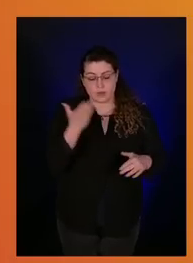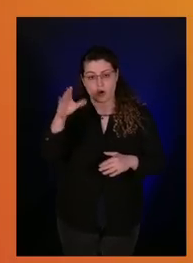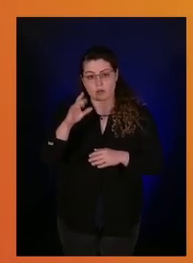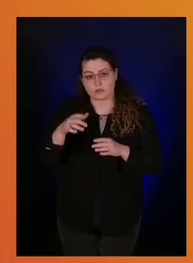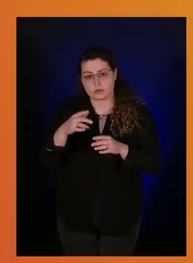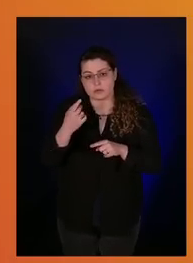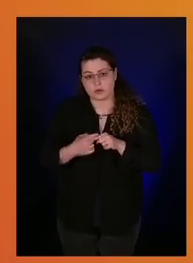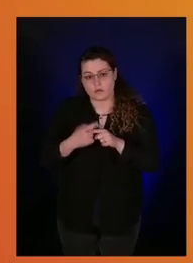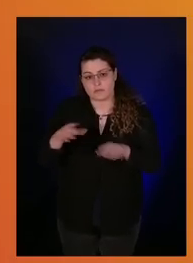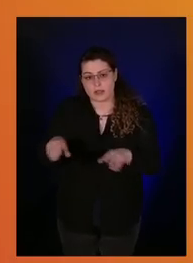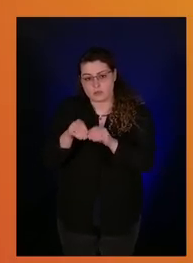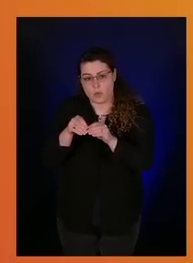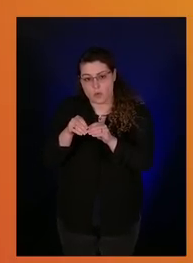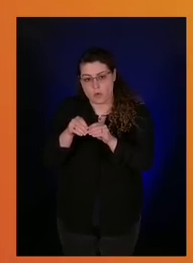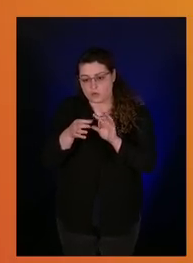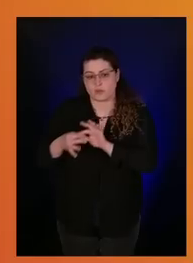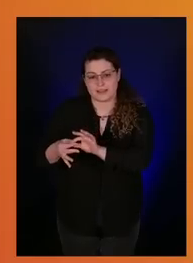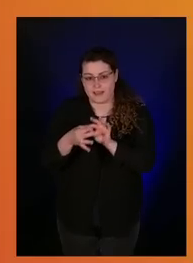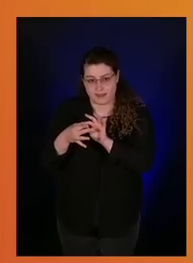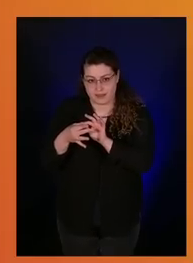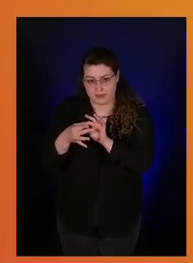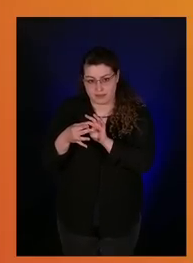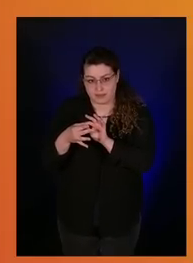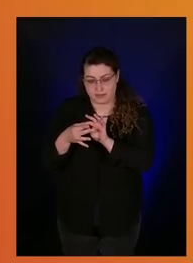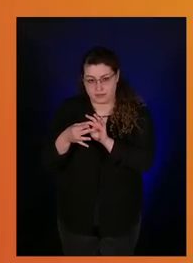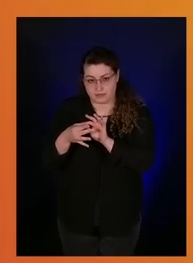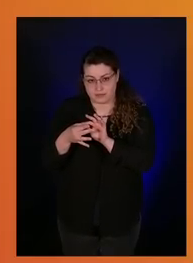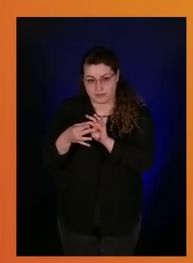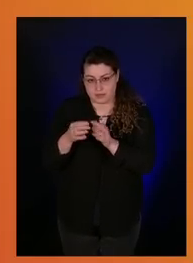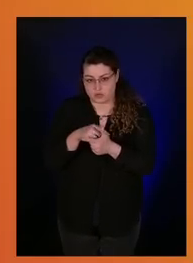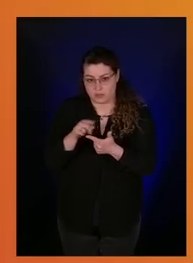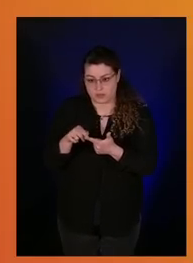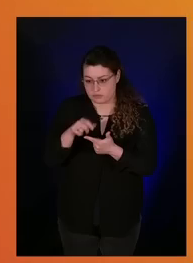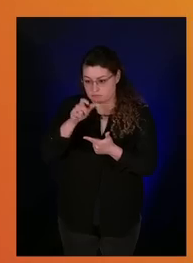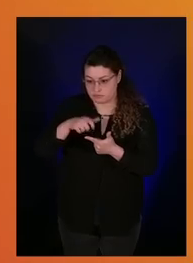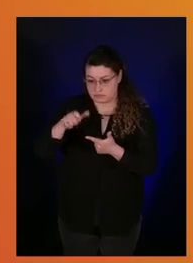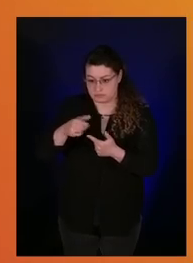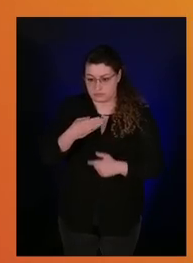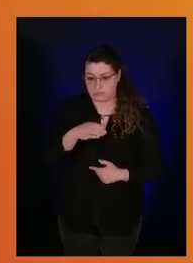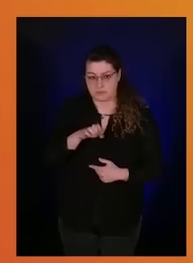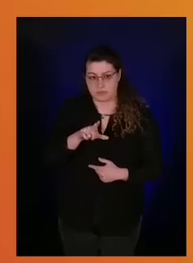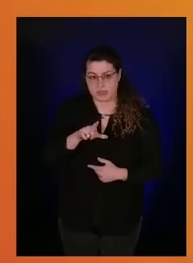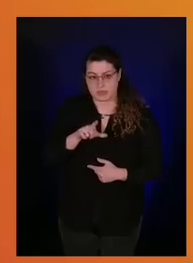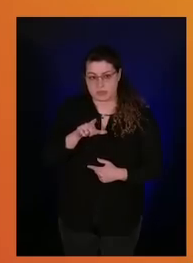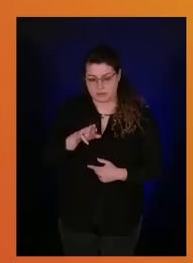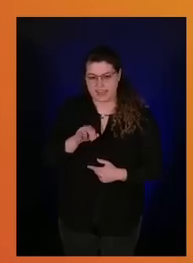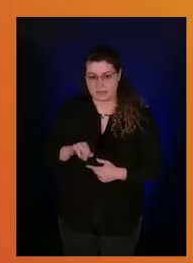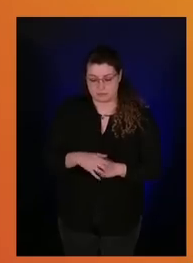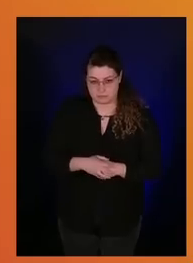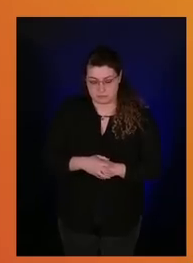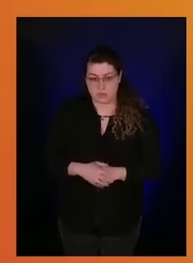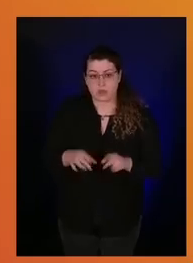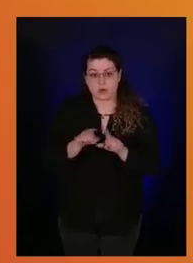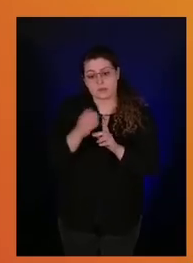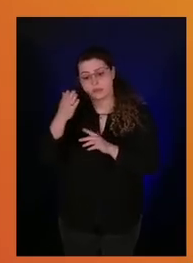syndicat Solidaire, Lambert Elie. Merci pour les organisations syndicales. On accueille également à